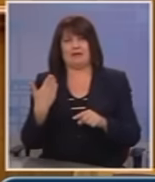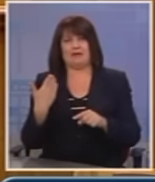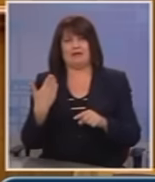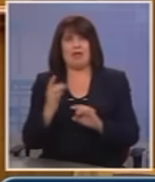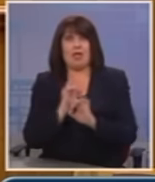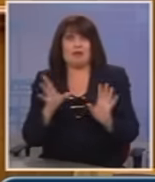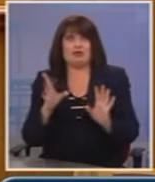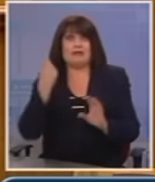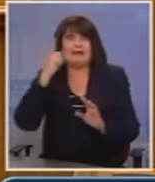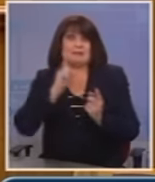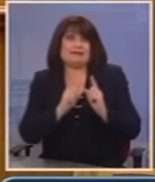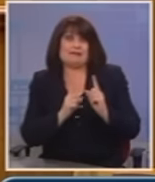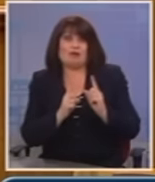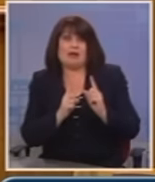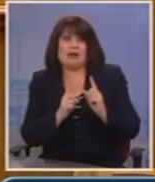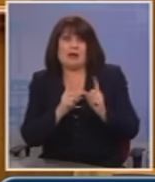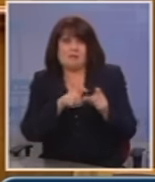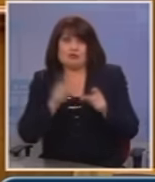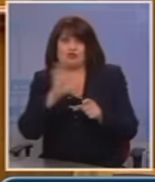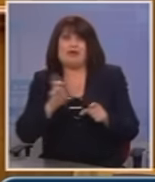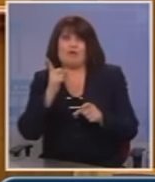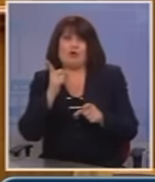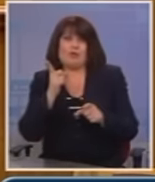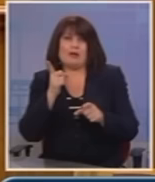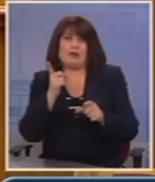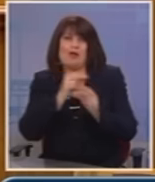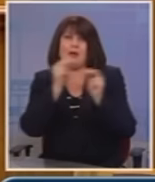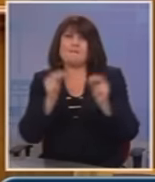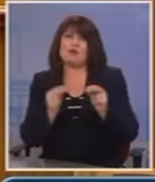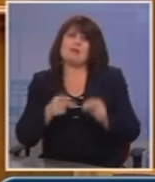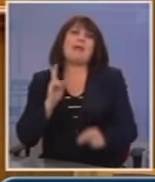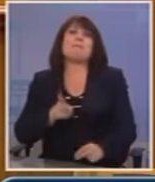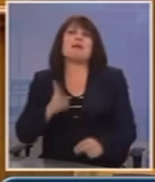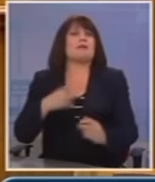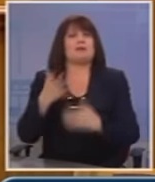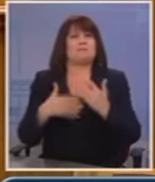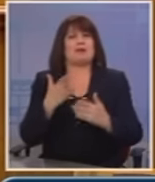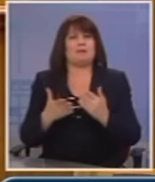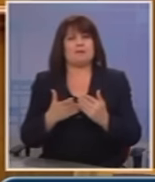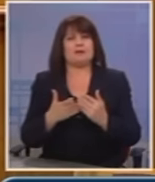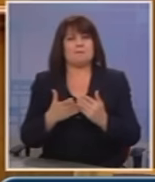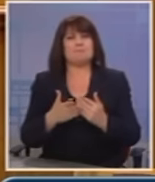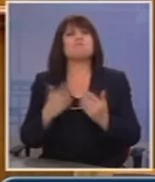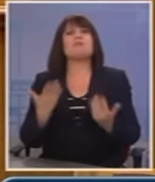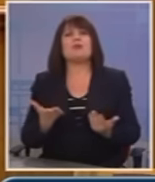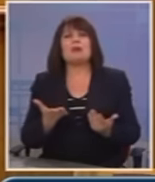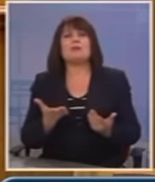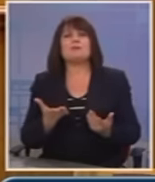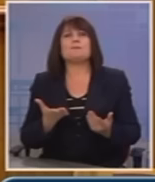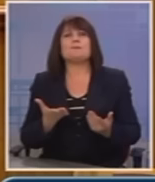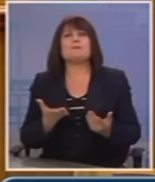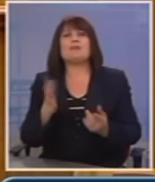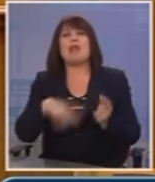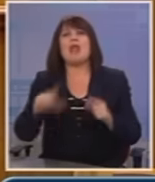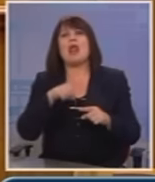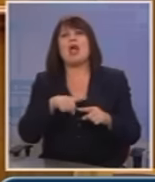άγνωστη συμφωνία με τους εταίρους σύρει τη χώρα σε μια επικίνδυνη περιπέτεια και εγκλωβίζει τον